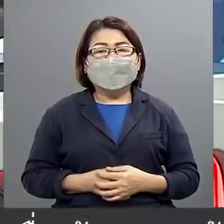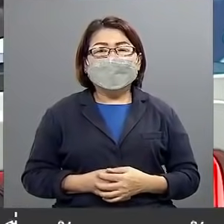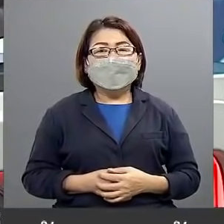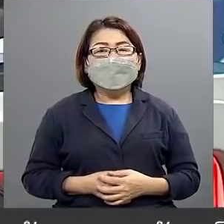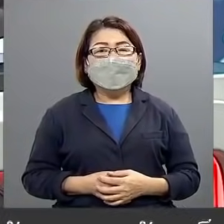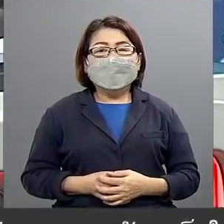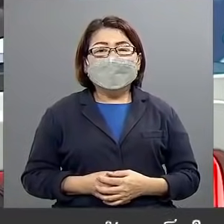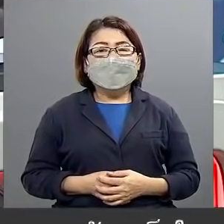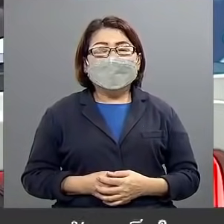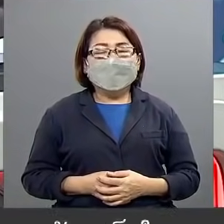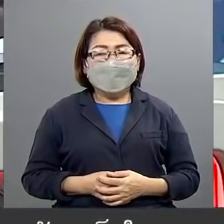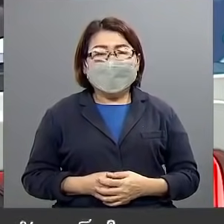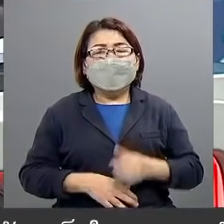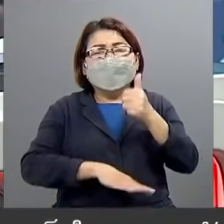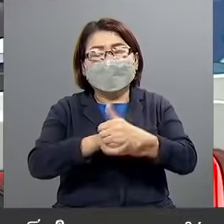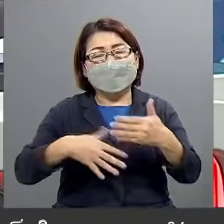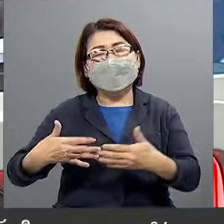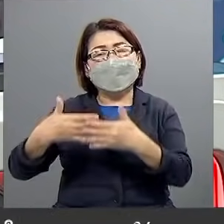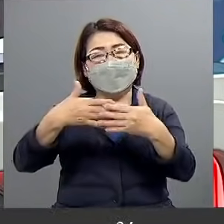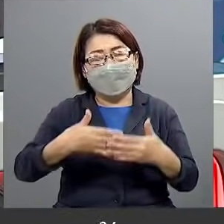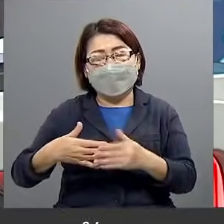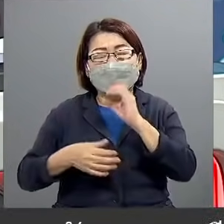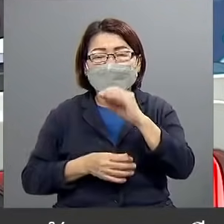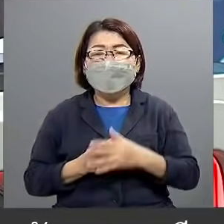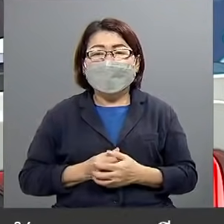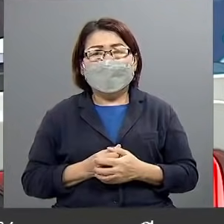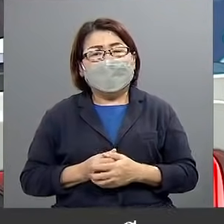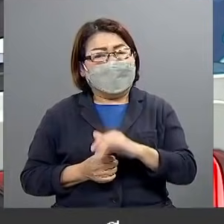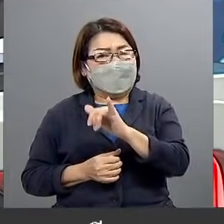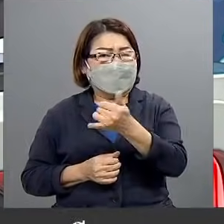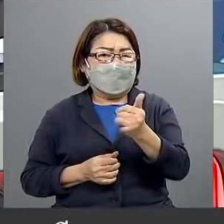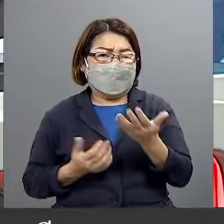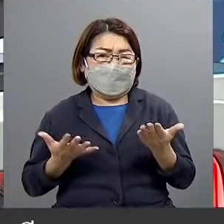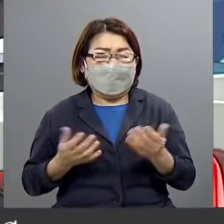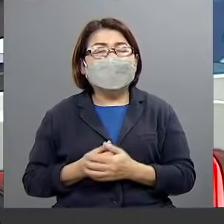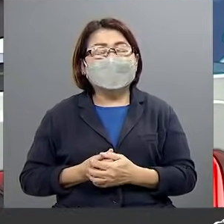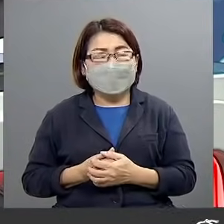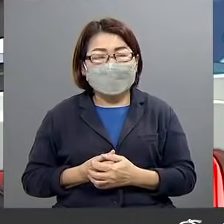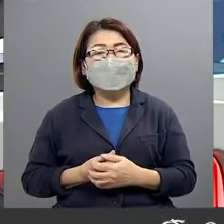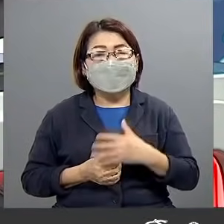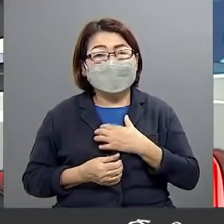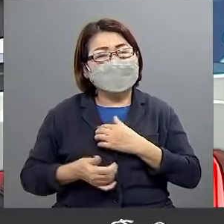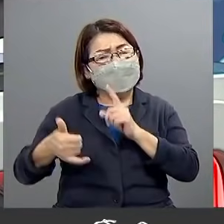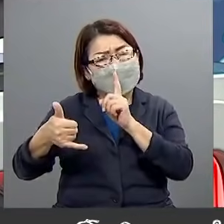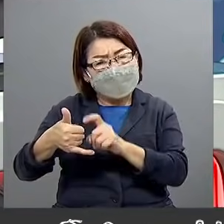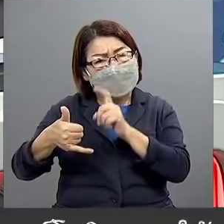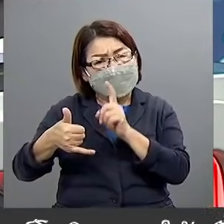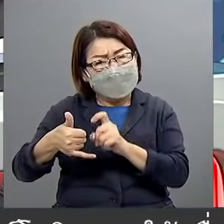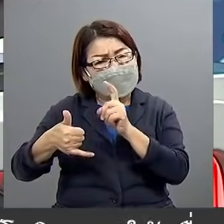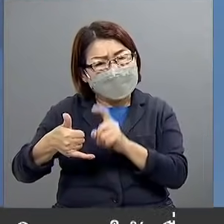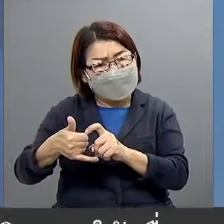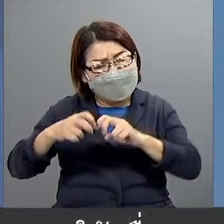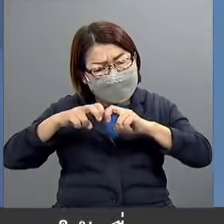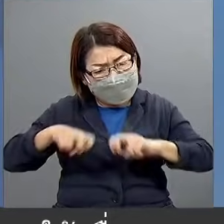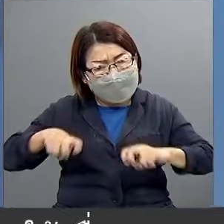ผู้นำสหรัฐอเมริการะบุนะคะว่ามีแนวโน้มที่จะเผยแพร่การรายงานการสอบสวนหาต้นตอโควิด -19 ฉบับสมบูรณ์นะคะของ